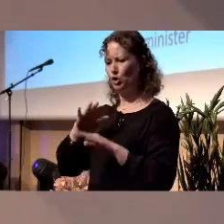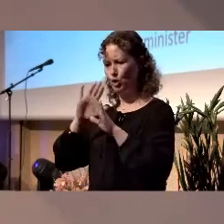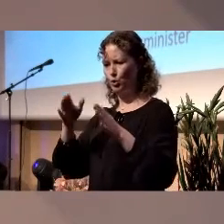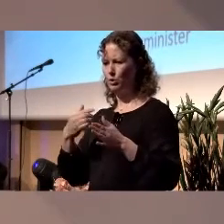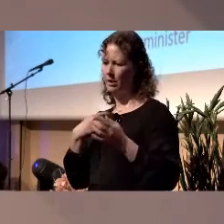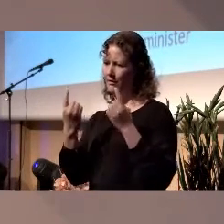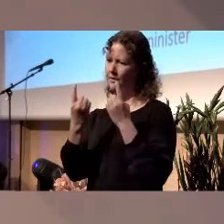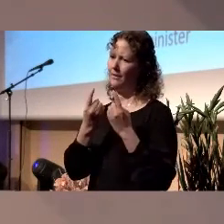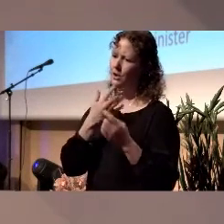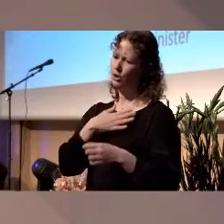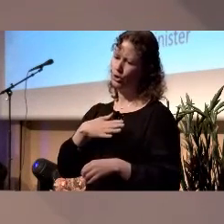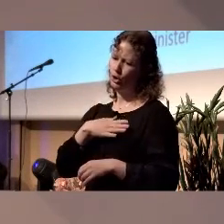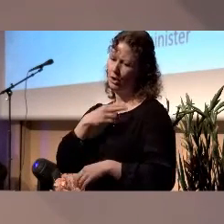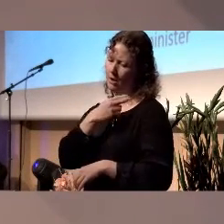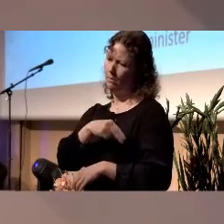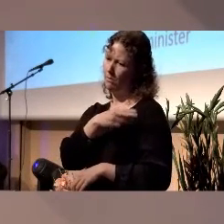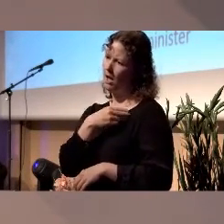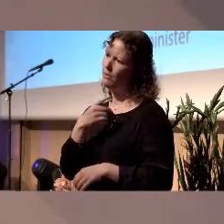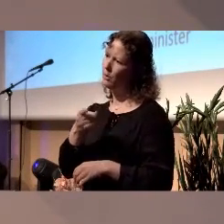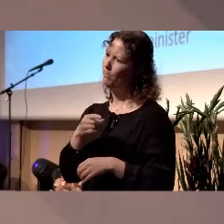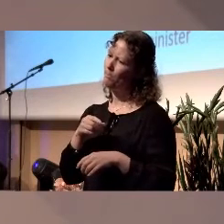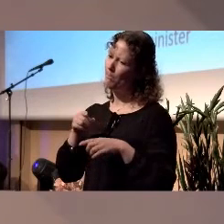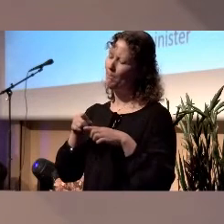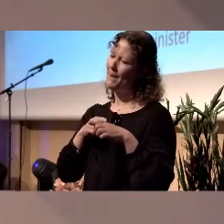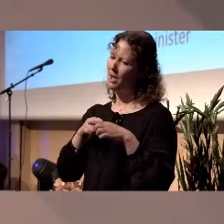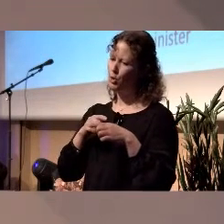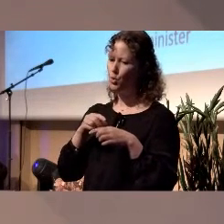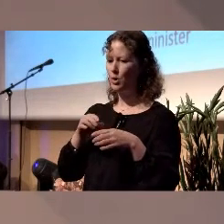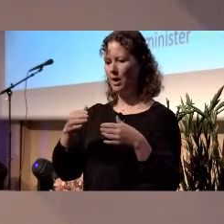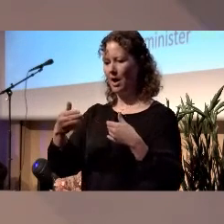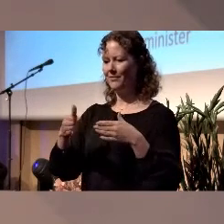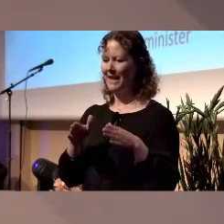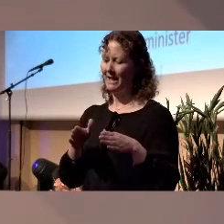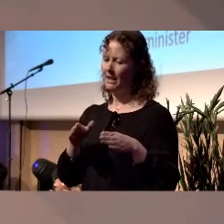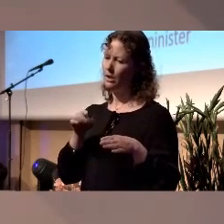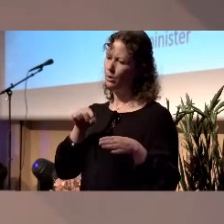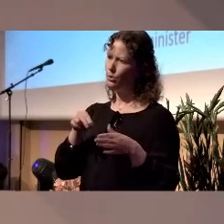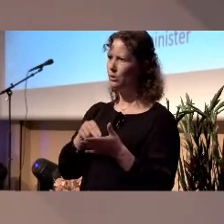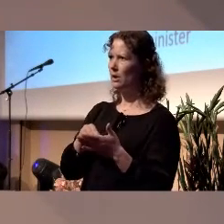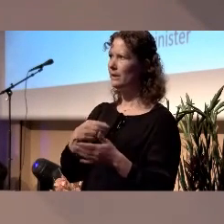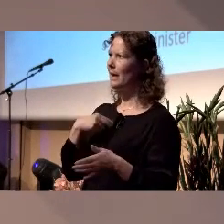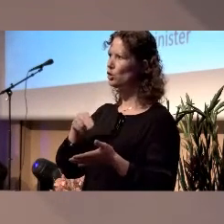en sykepleier på en prematuravdeling som sa «Nei, jeg står her i et lovbrudd».